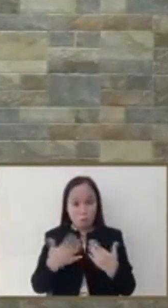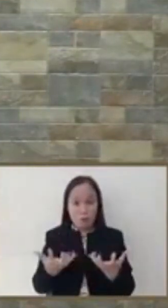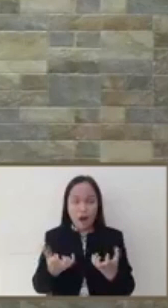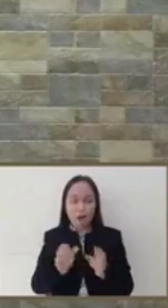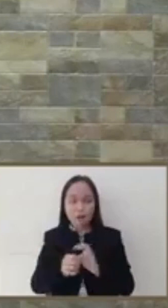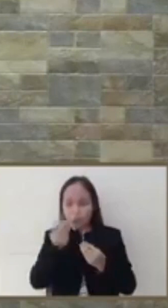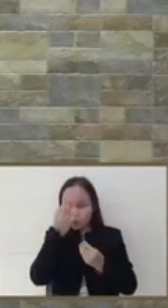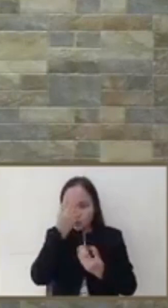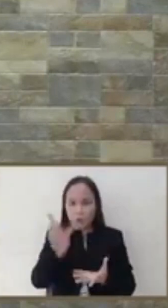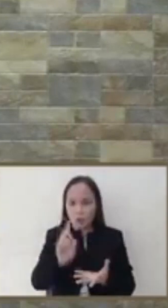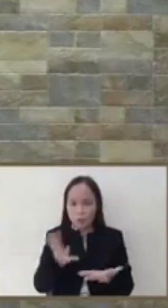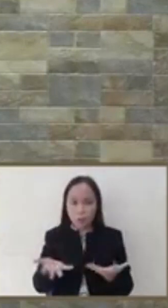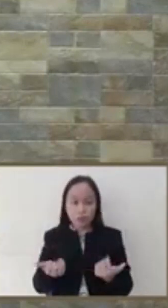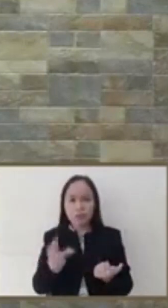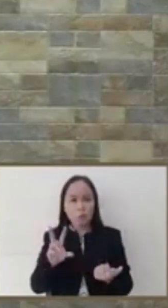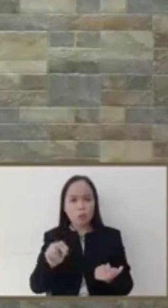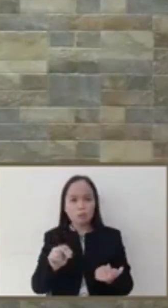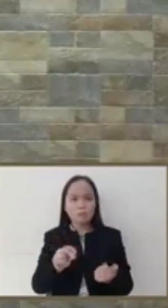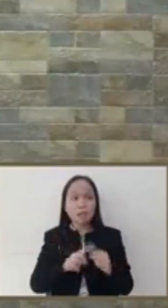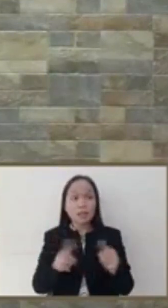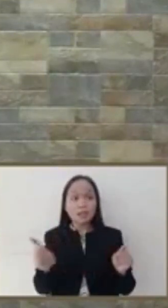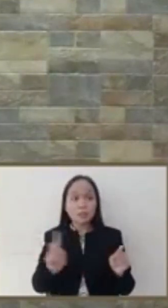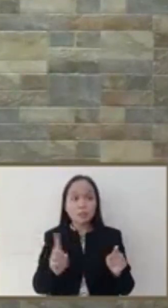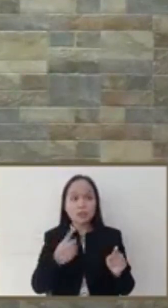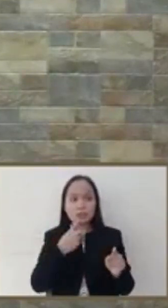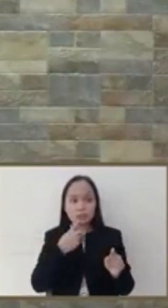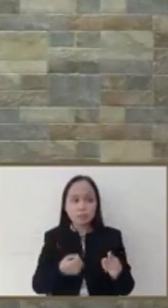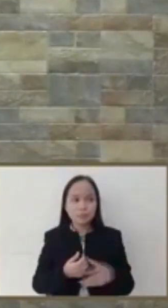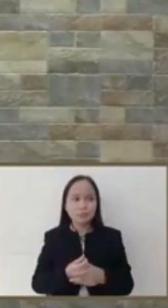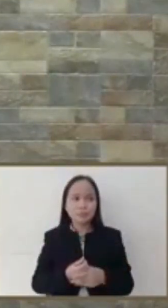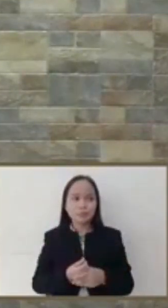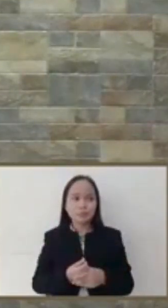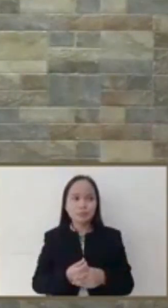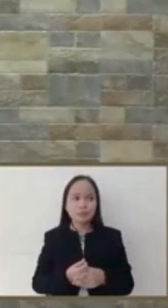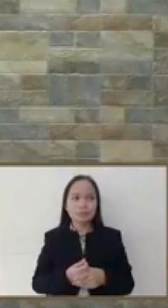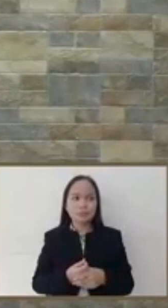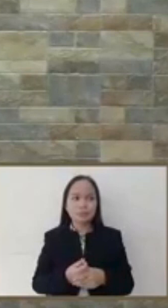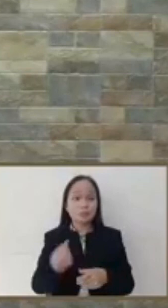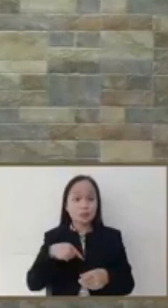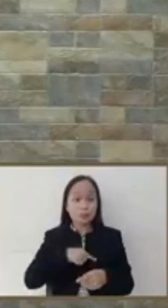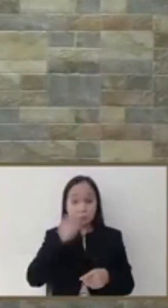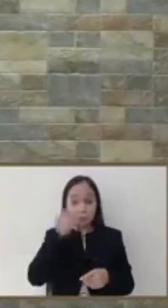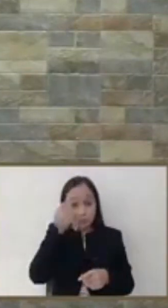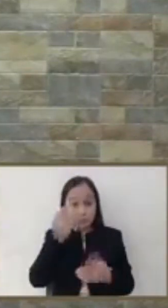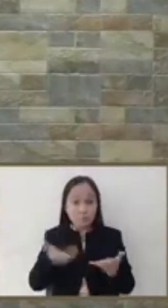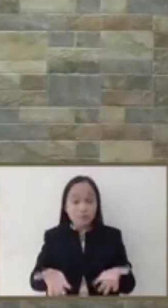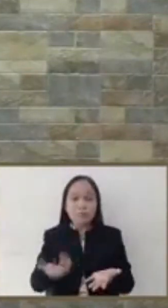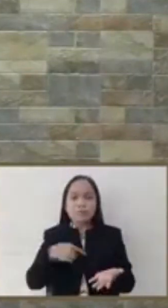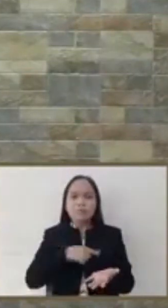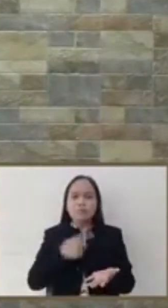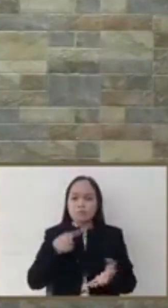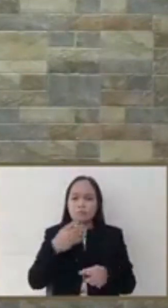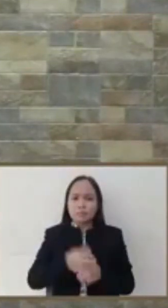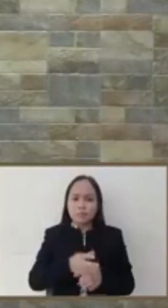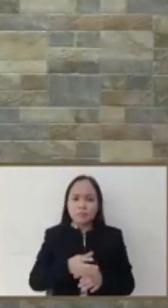layaw. Pero mga patid, ako po'y nauunawaan ito. Ang ibig ko sabihin, nauunawaan ko, marami sa atin dito may masakyan, pinagagamit natin